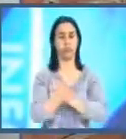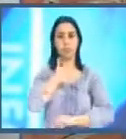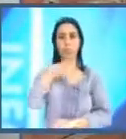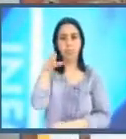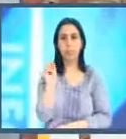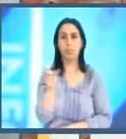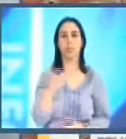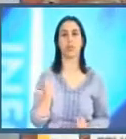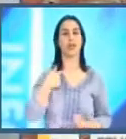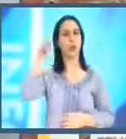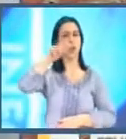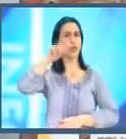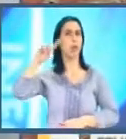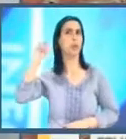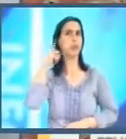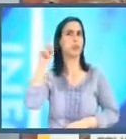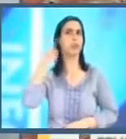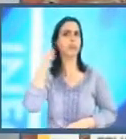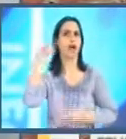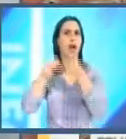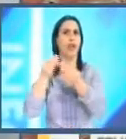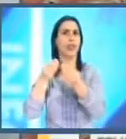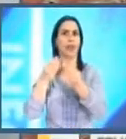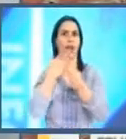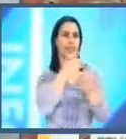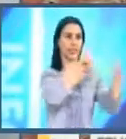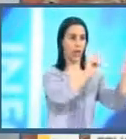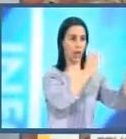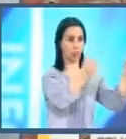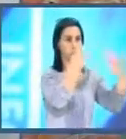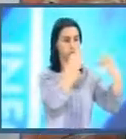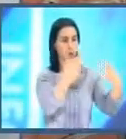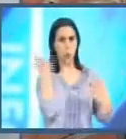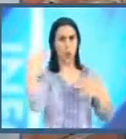ens enterem els mestres de les coses que vol fer per la tele. No